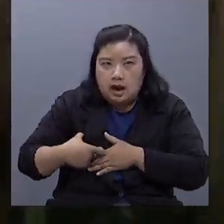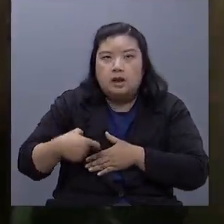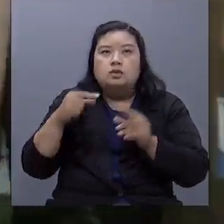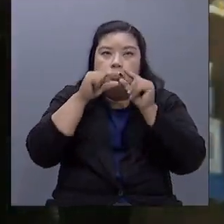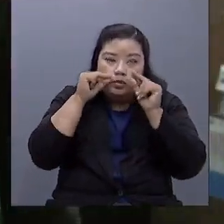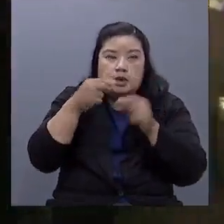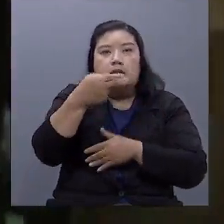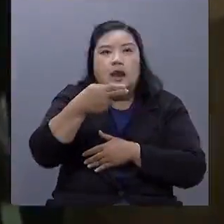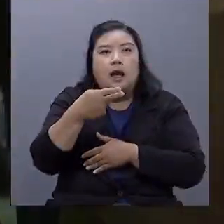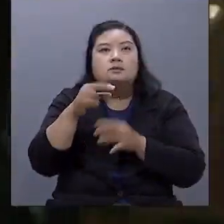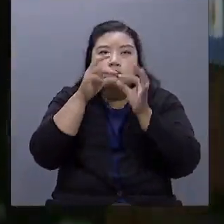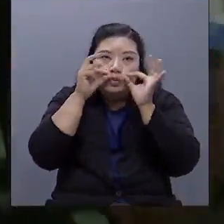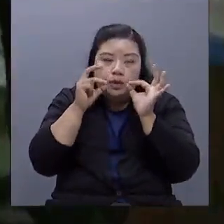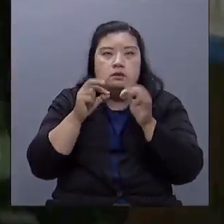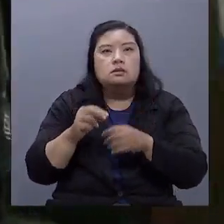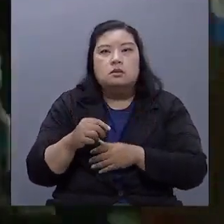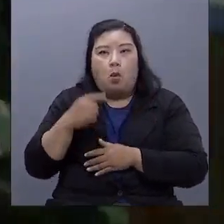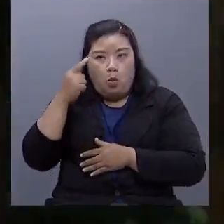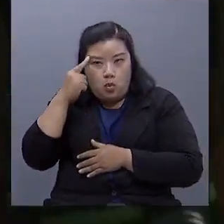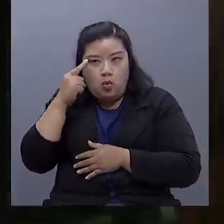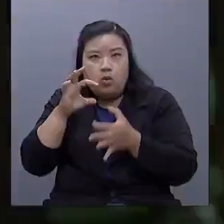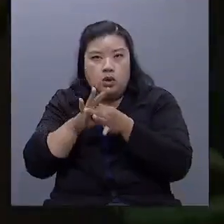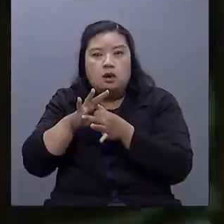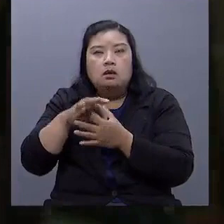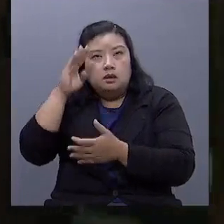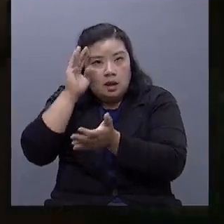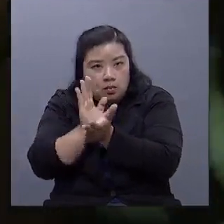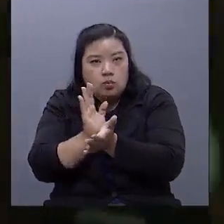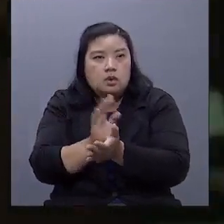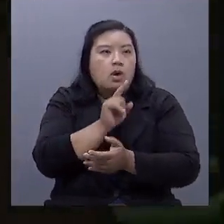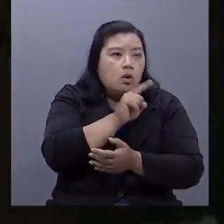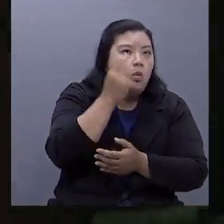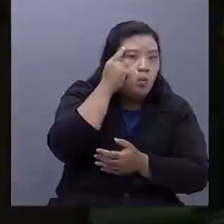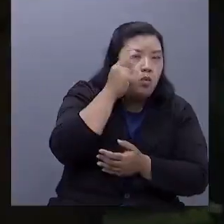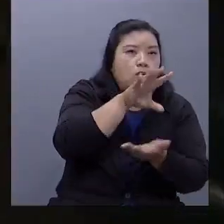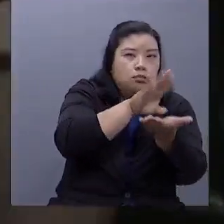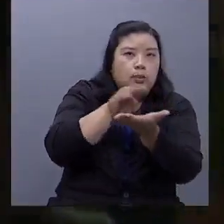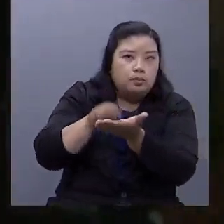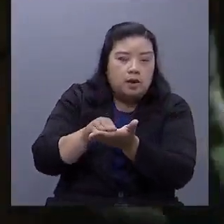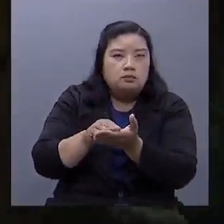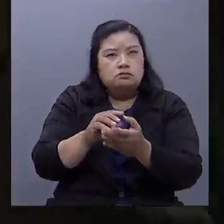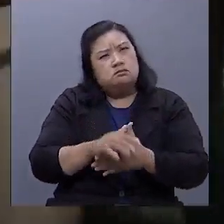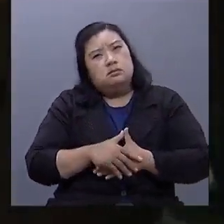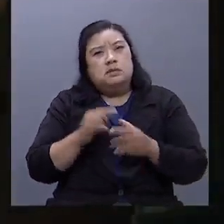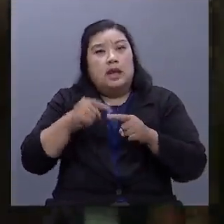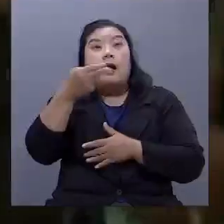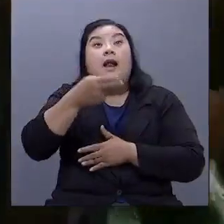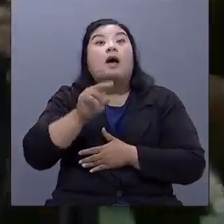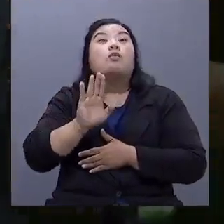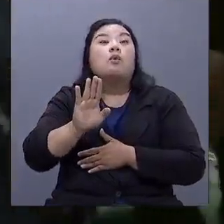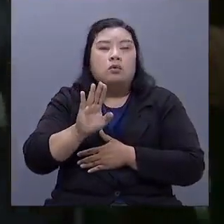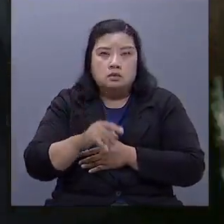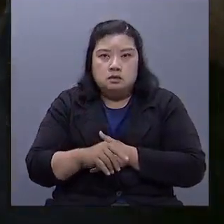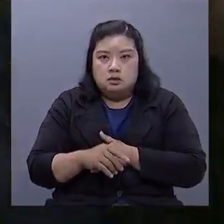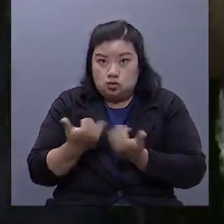ที่อ้างว่ารู้ข้อมูลจากทั้งฝั่งสารวัตรส่วนและนายชูวิทย์แต่จากการตรวจสอบของตำรวจพบว่าในเป้า